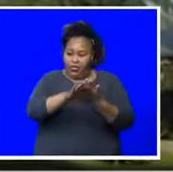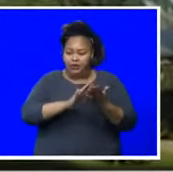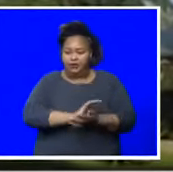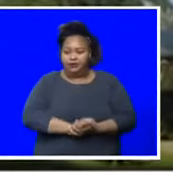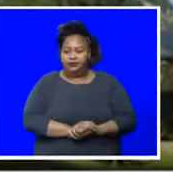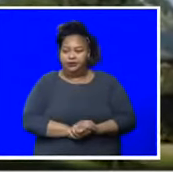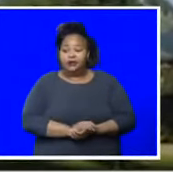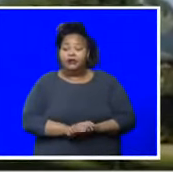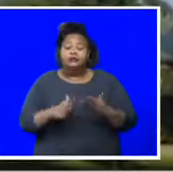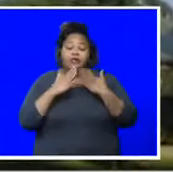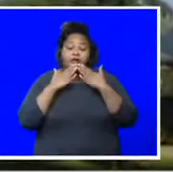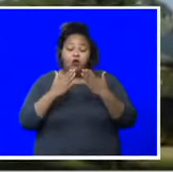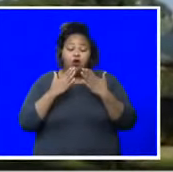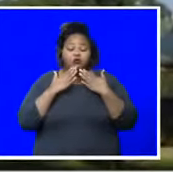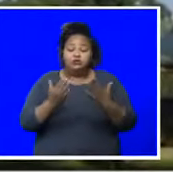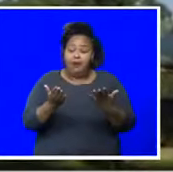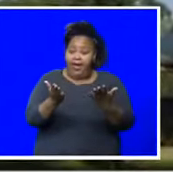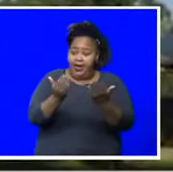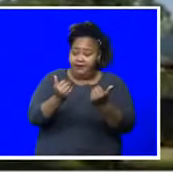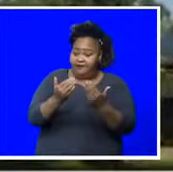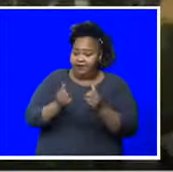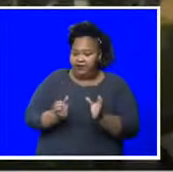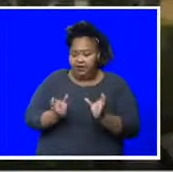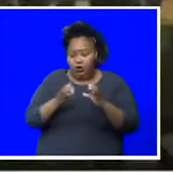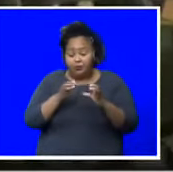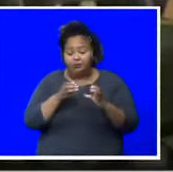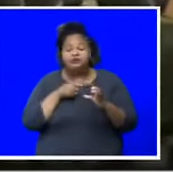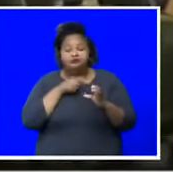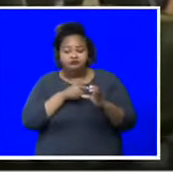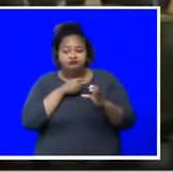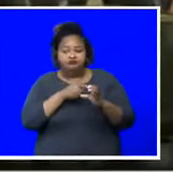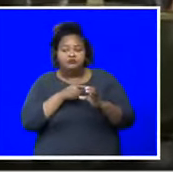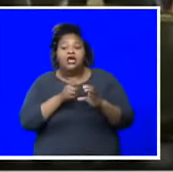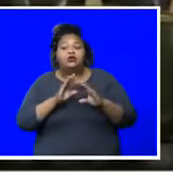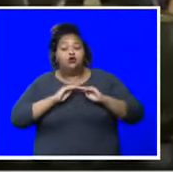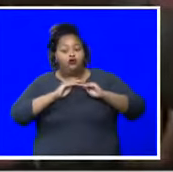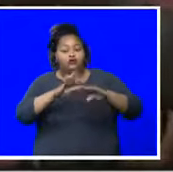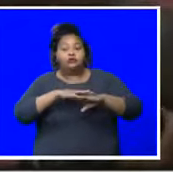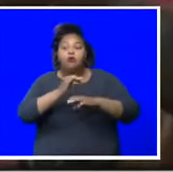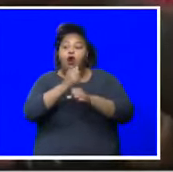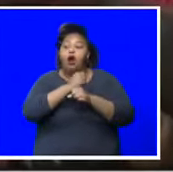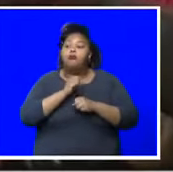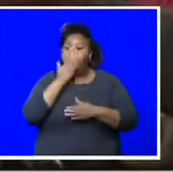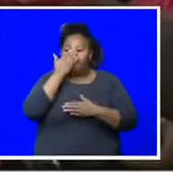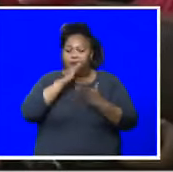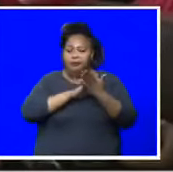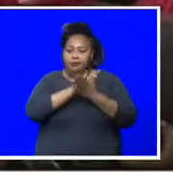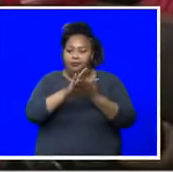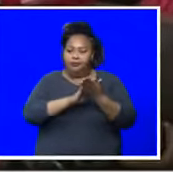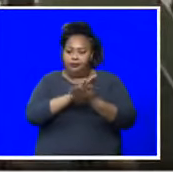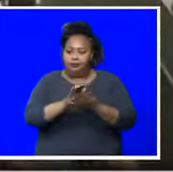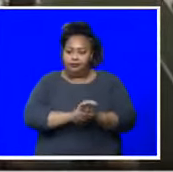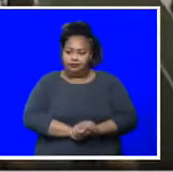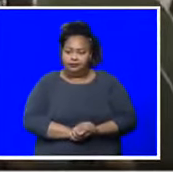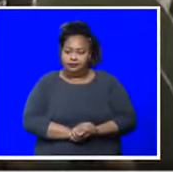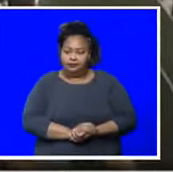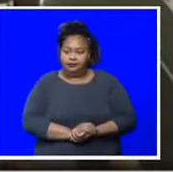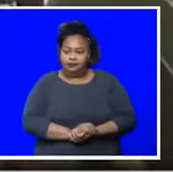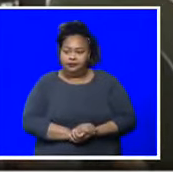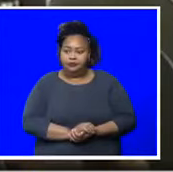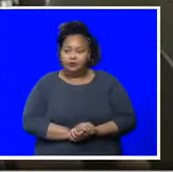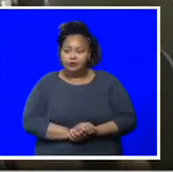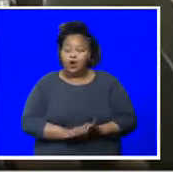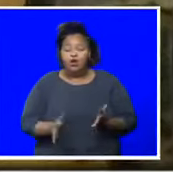yingcenye yokufaka lwadi kwa-school committee members. Lo mhlangano sikolwa lochutshwa libandla lekulwa nebucala uhambelana ngcono